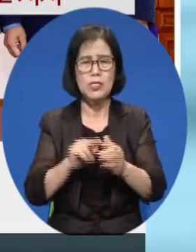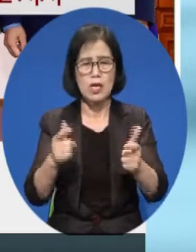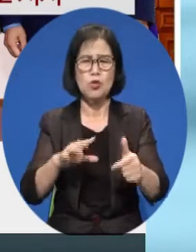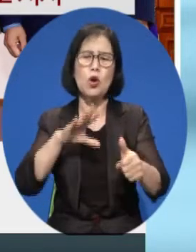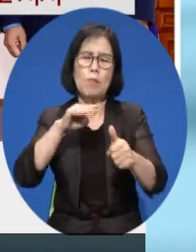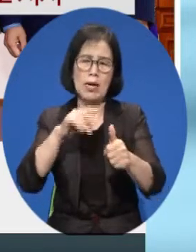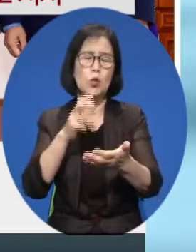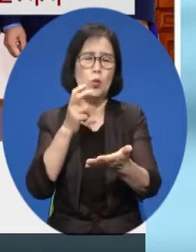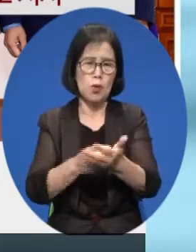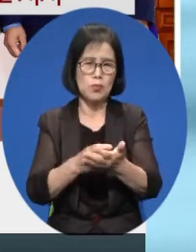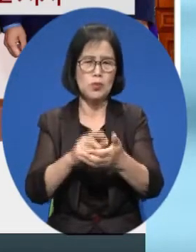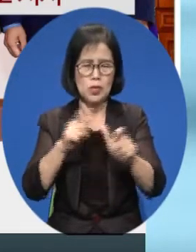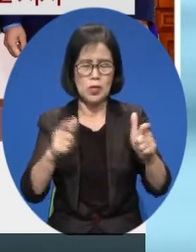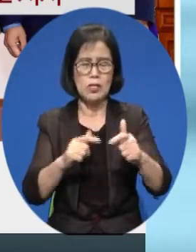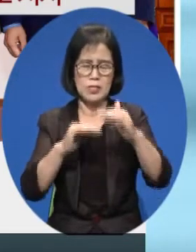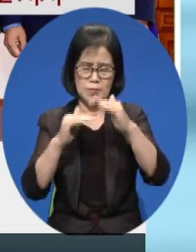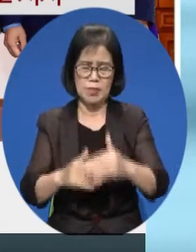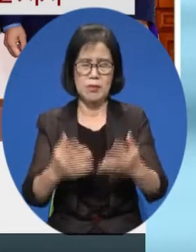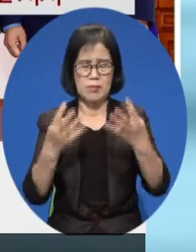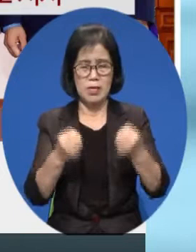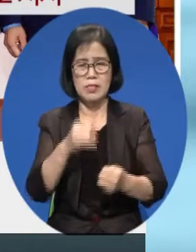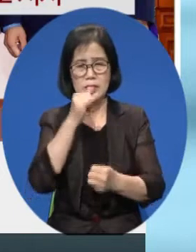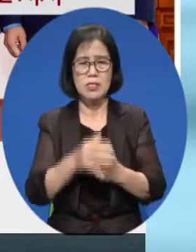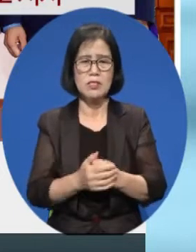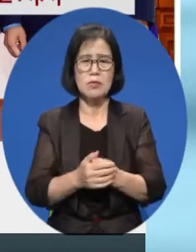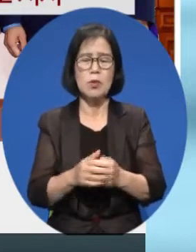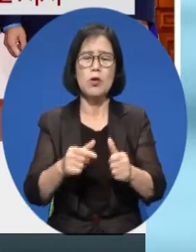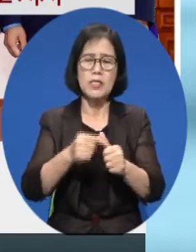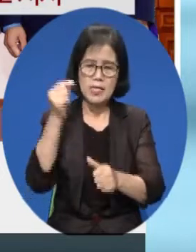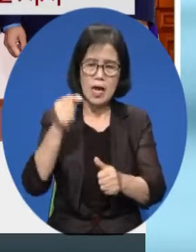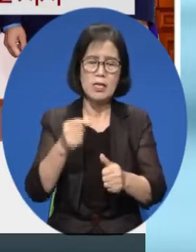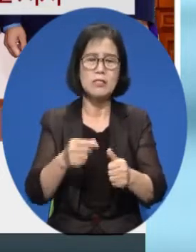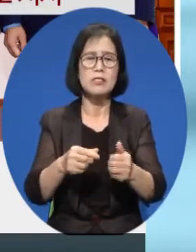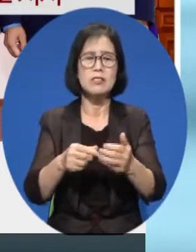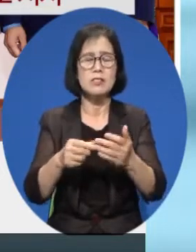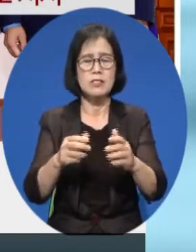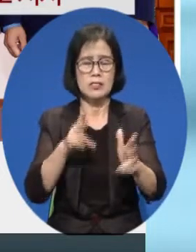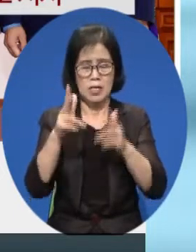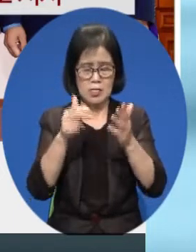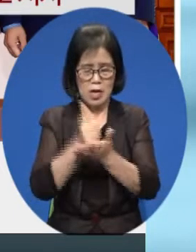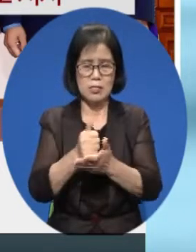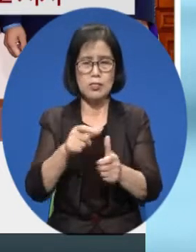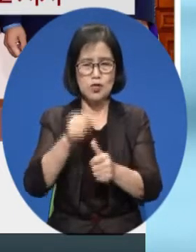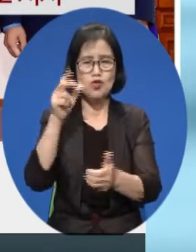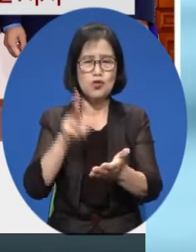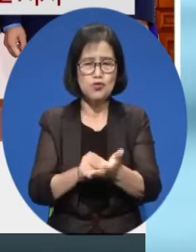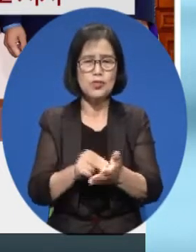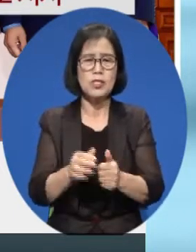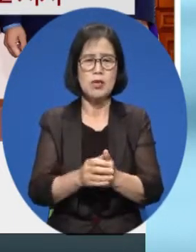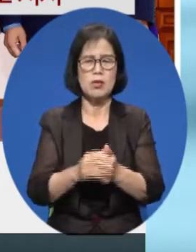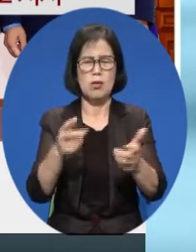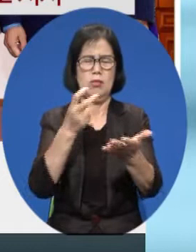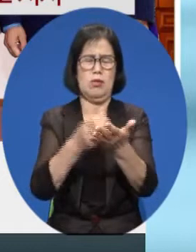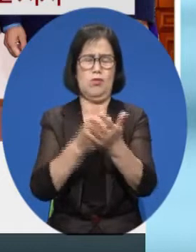사실은 여러 가지 얘기들이 많았었거든요. 그러니까 공영방송 사장 선출에 관한 문제부터 시작해서 여러 가지 제도적으로 바꿔야 할